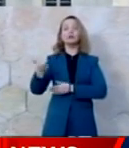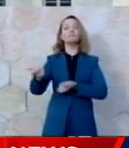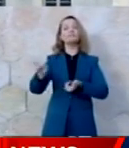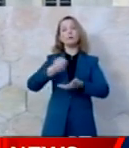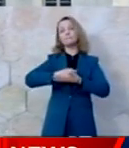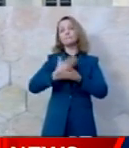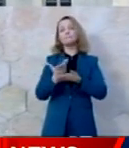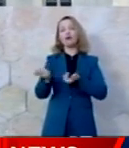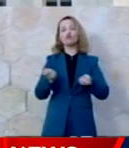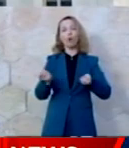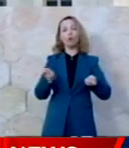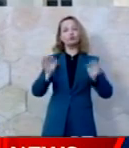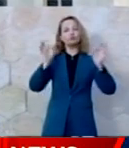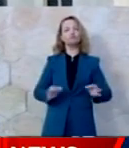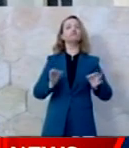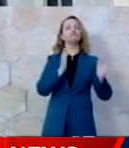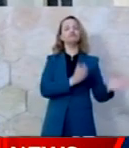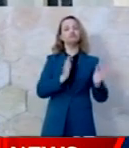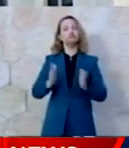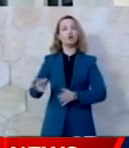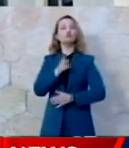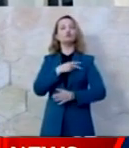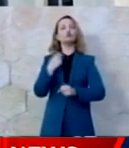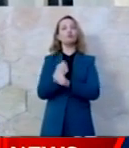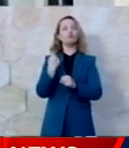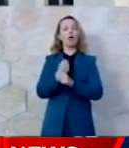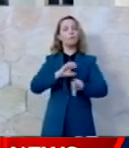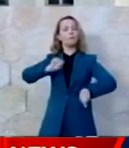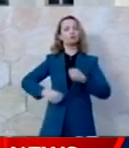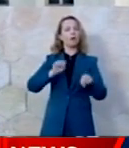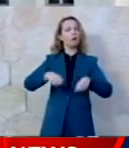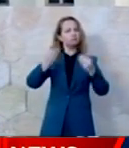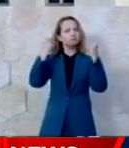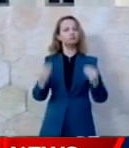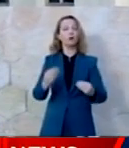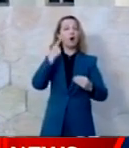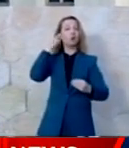μεγάλη προσπάθεια. Προσπάθεια που διαρκεί. Καθώς η Ελλάδα που χτίζουμε,